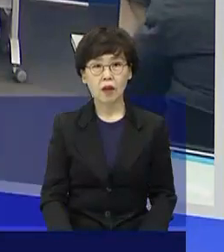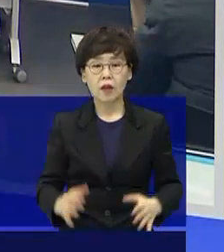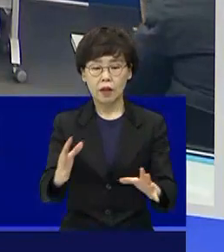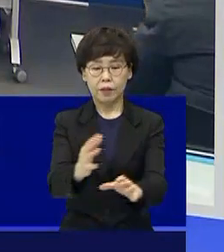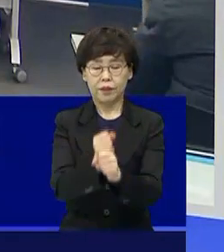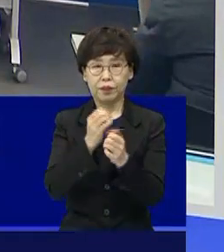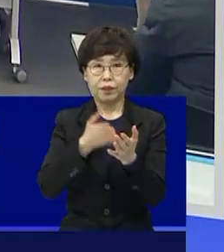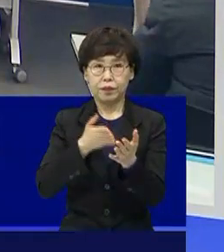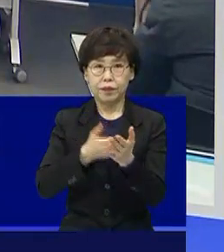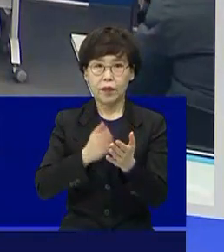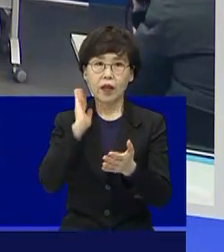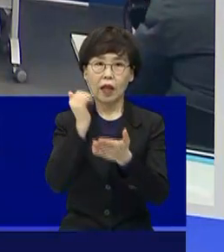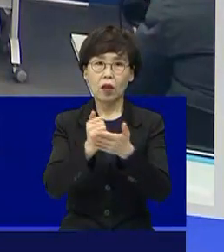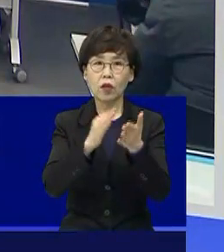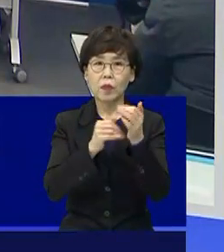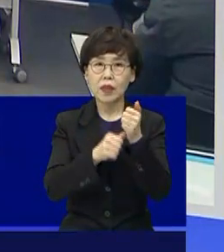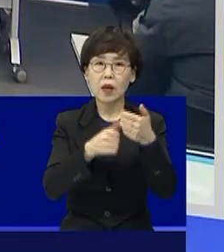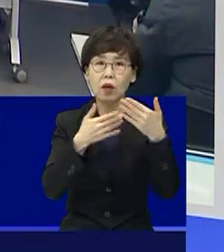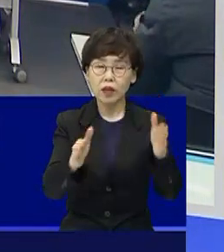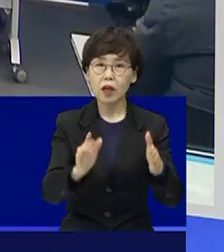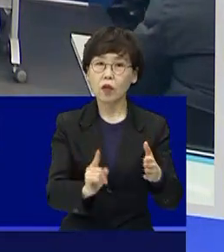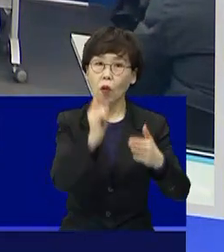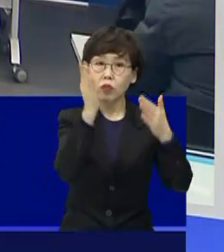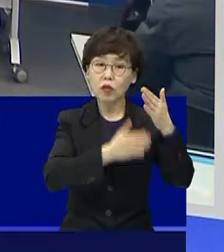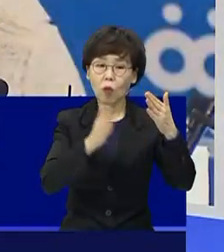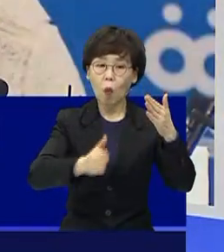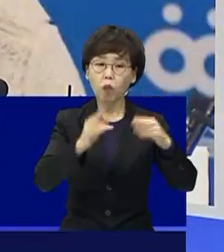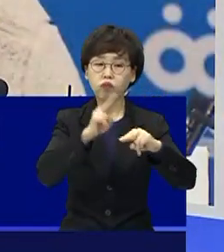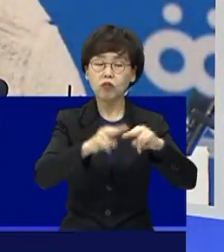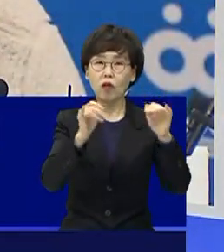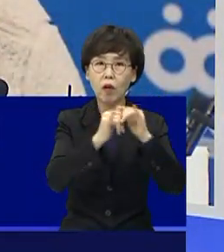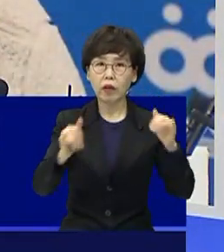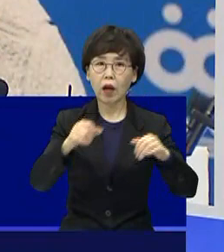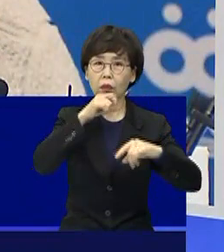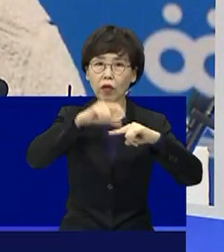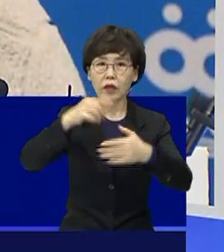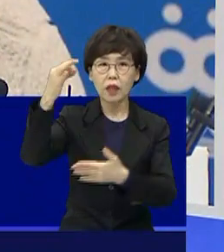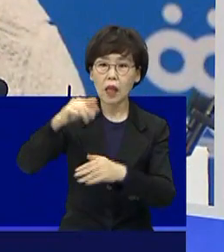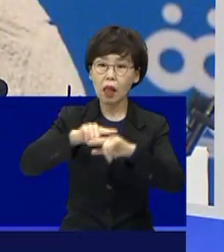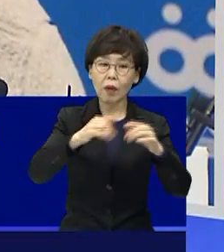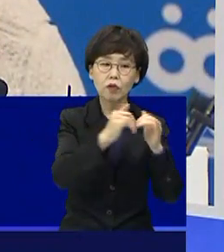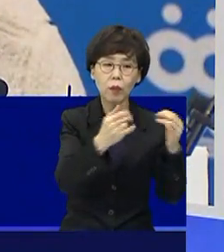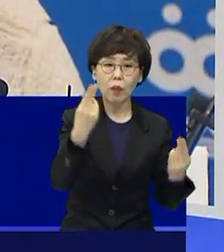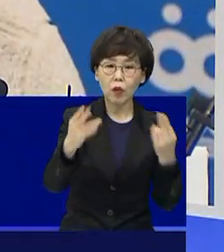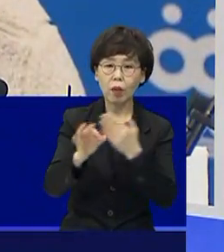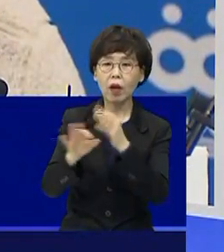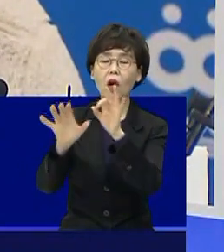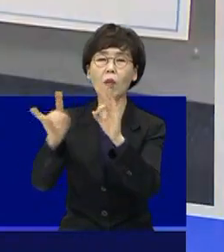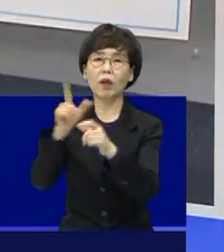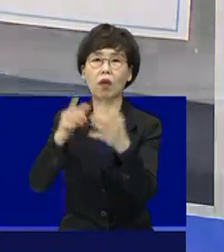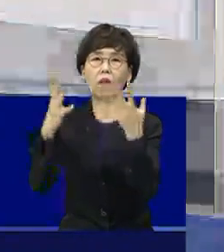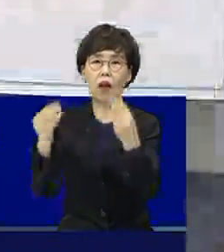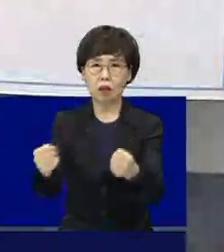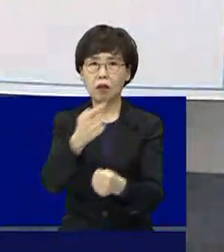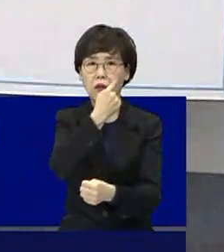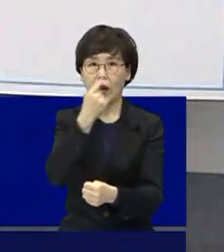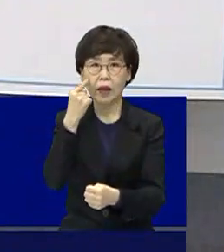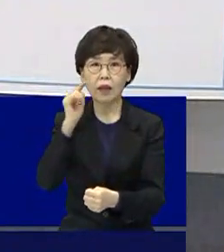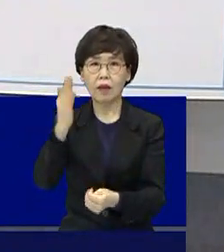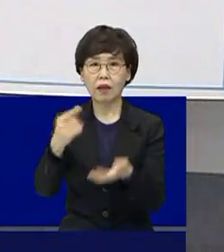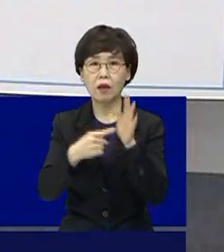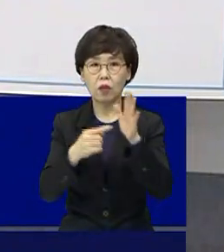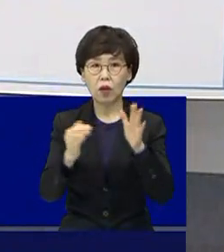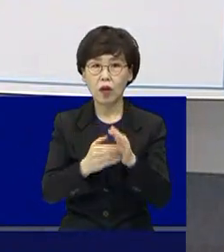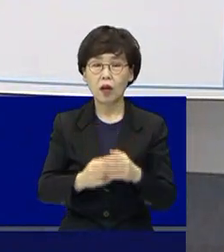간추린 소식입니다. 대통령 비서실 고위공직자의 평균 재산이 일반 국민과 비교해 10배나 많은 것으로 확인됐다고